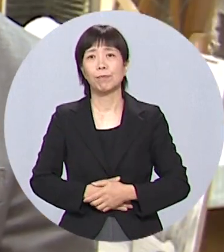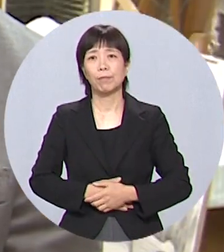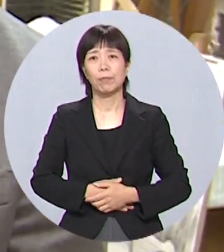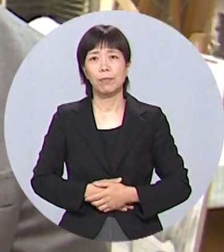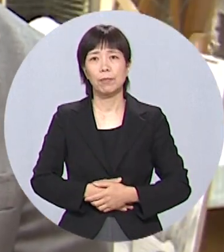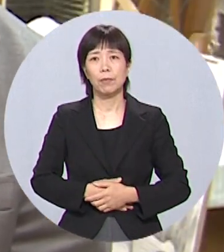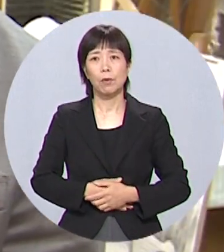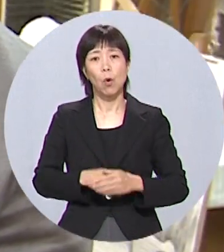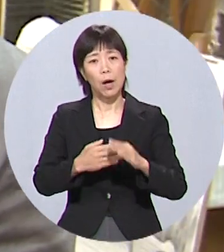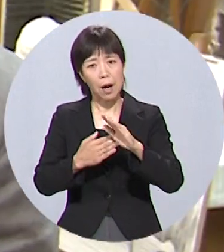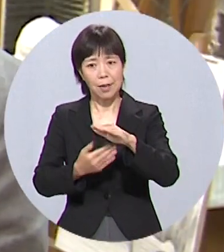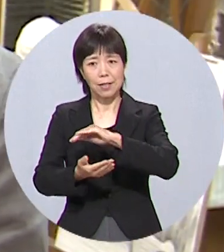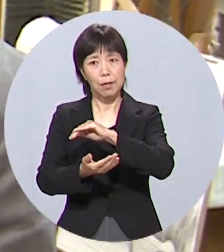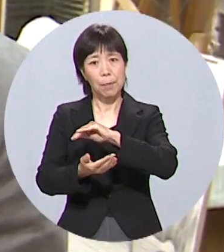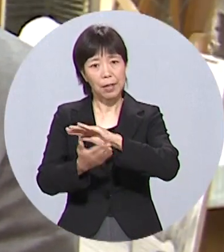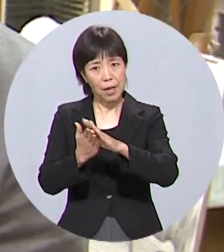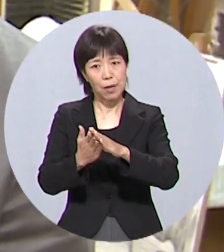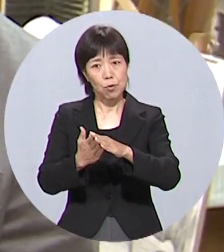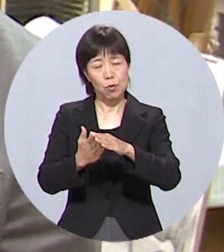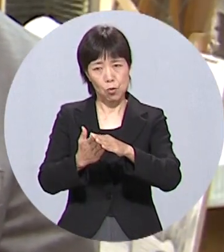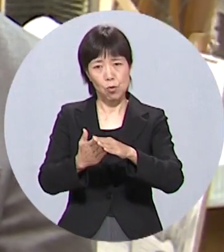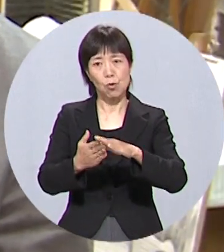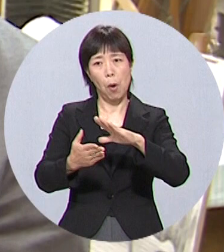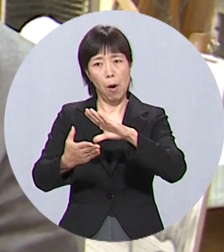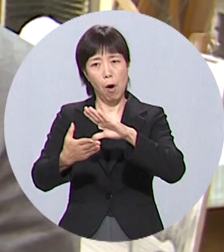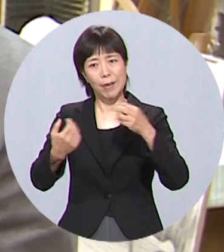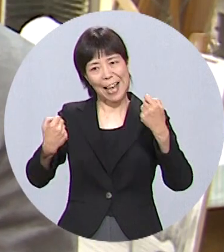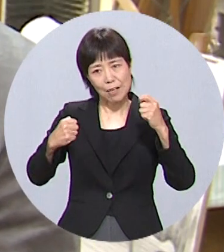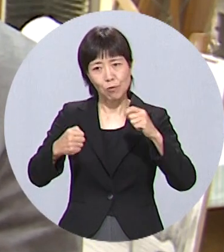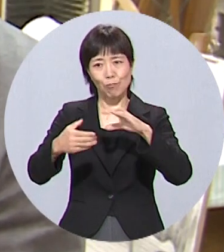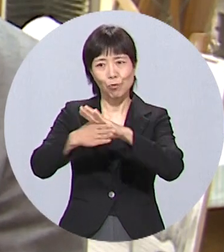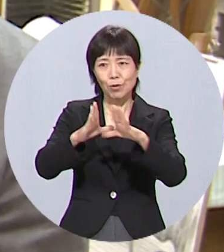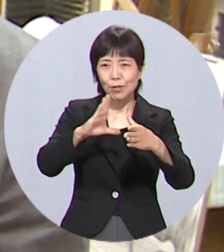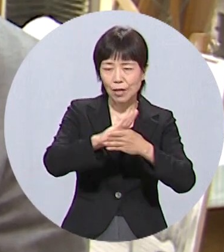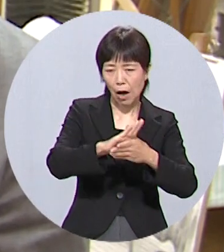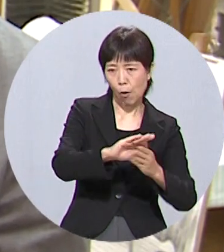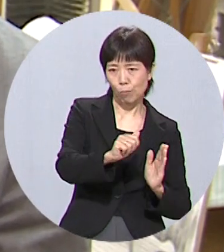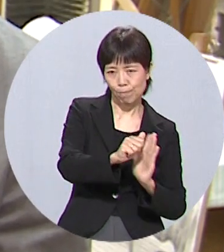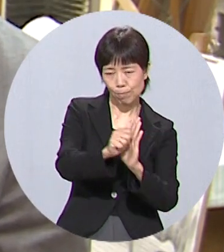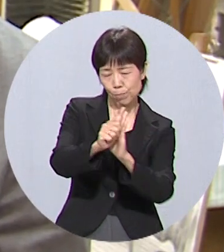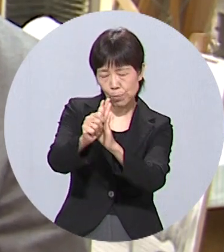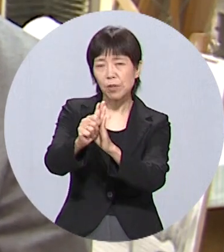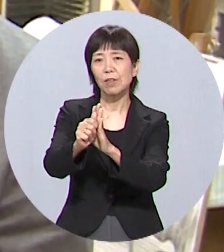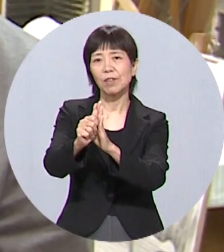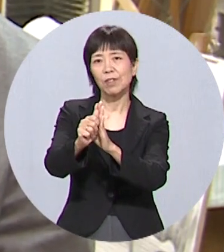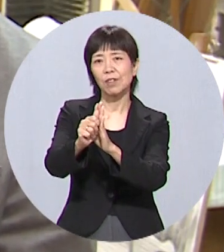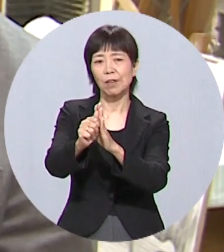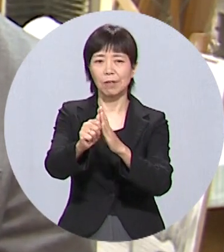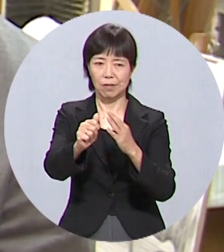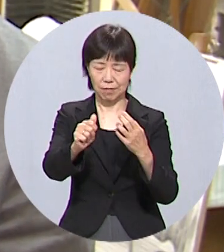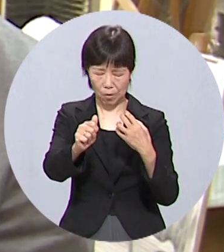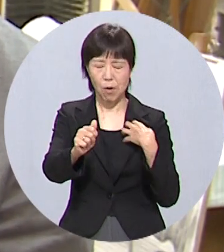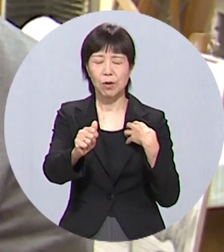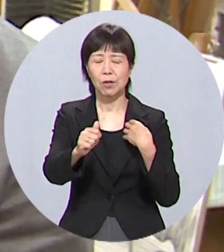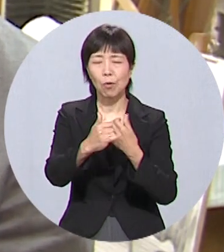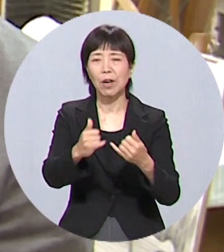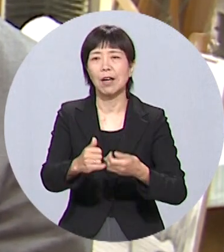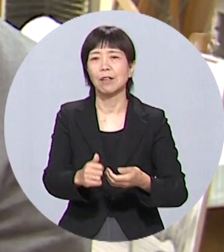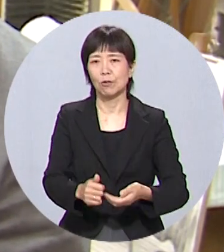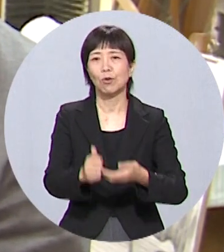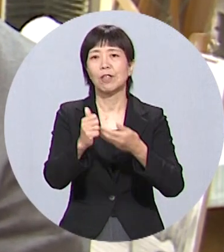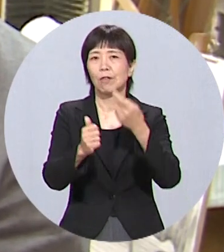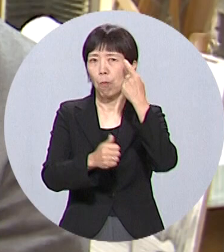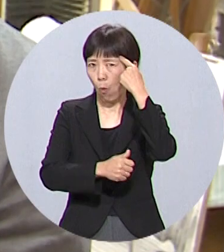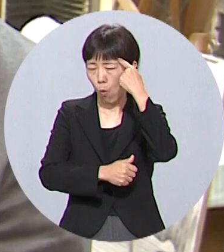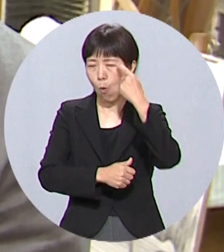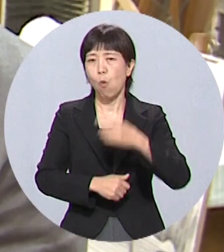から埼玉県の、まあ、芸術文化を下支えする人材が、まあ、育つそういう機会になってい